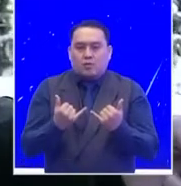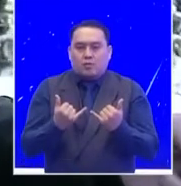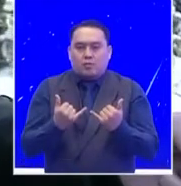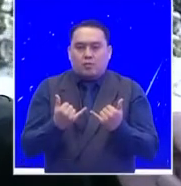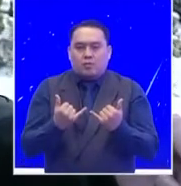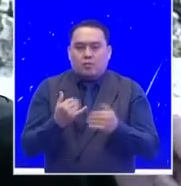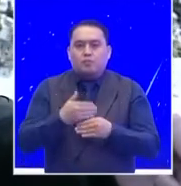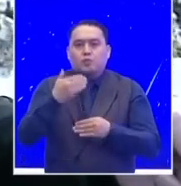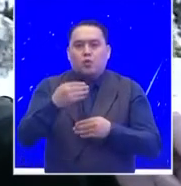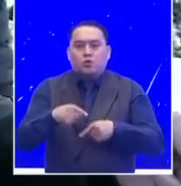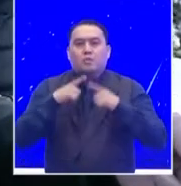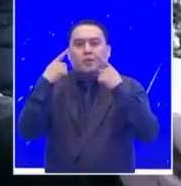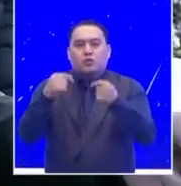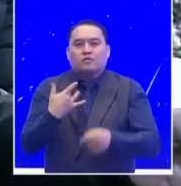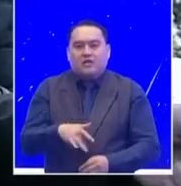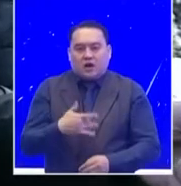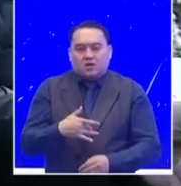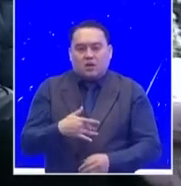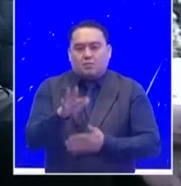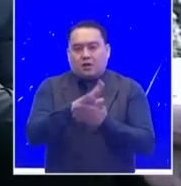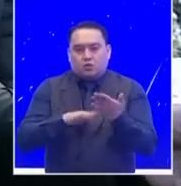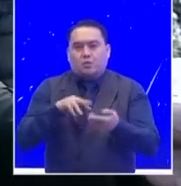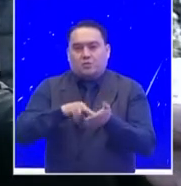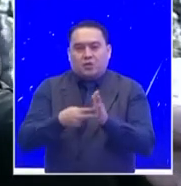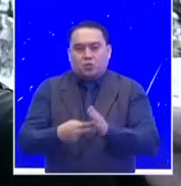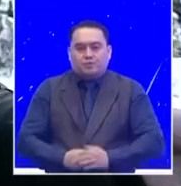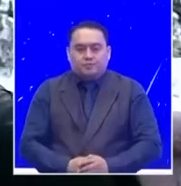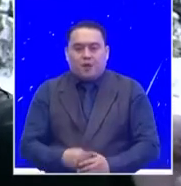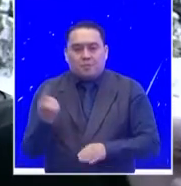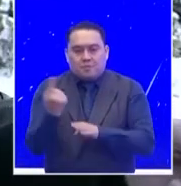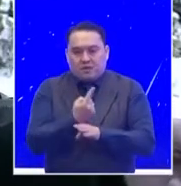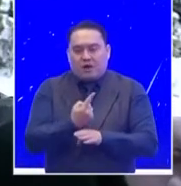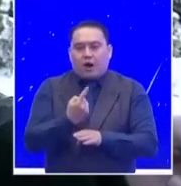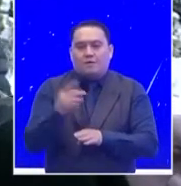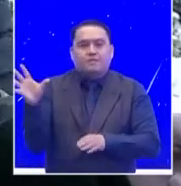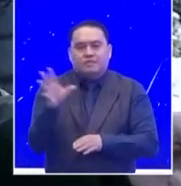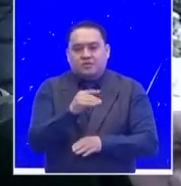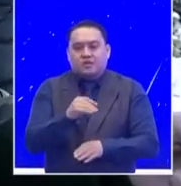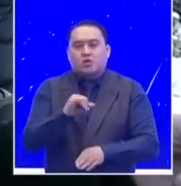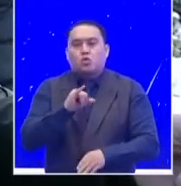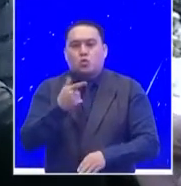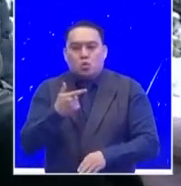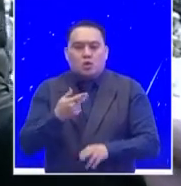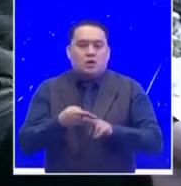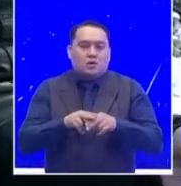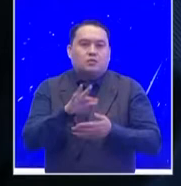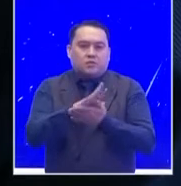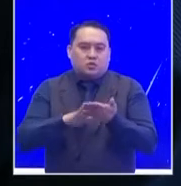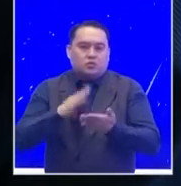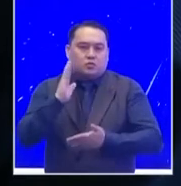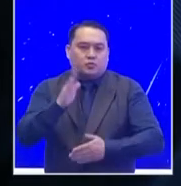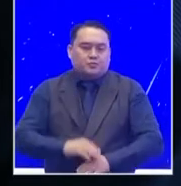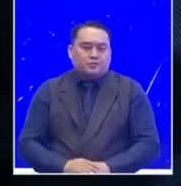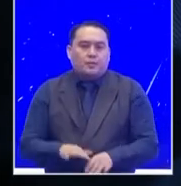пойдет в город Тарас и далее по плану. Сперва обойдет весь южный регион и далее другие регионы. В